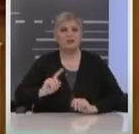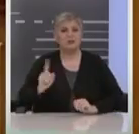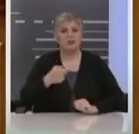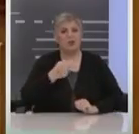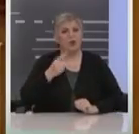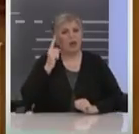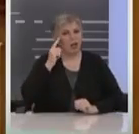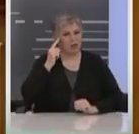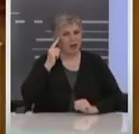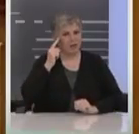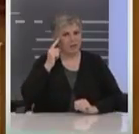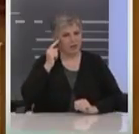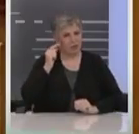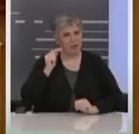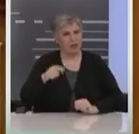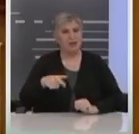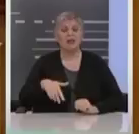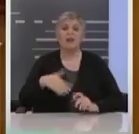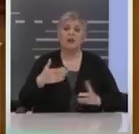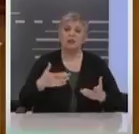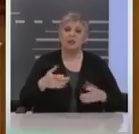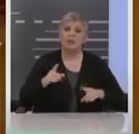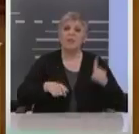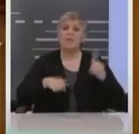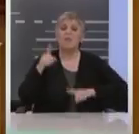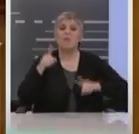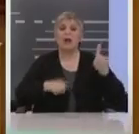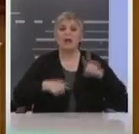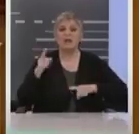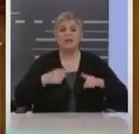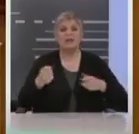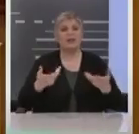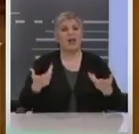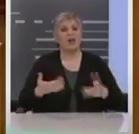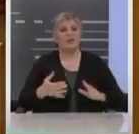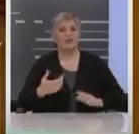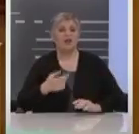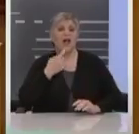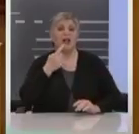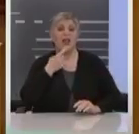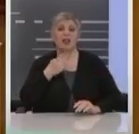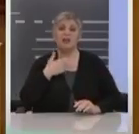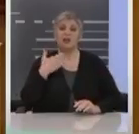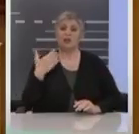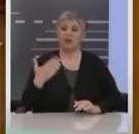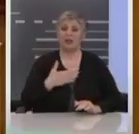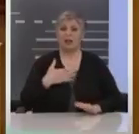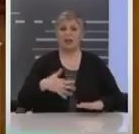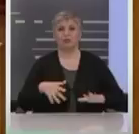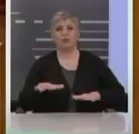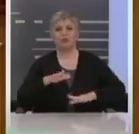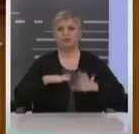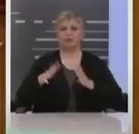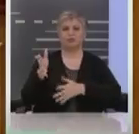κάποιοι τους βολεύει να την αναγνώσκουν ως επικοινωνιακό τέχνασμα. Αλλά αν είναι